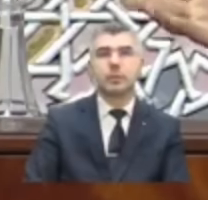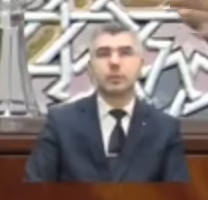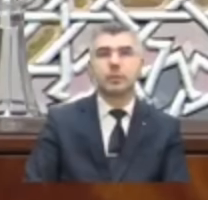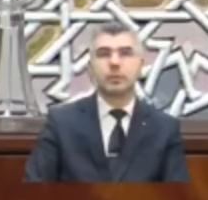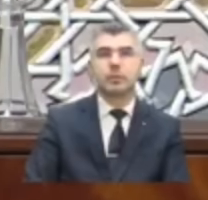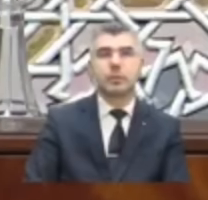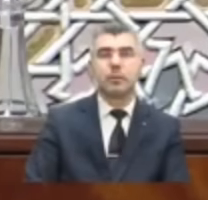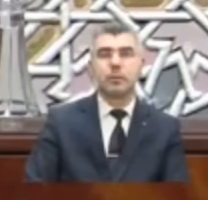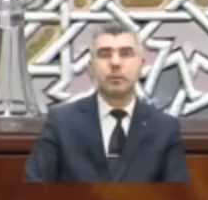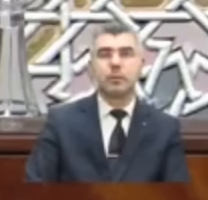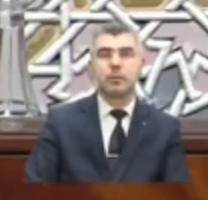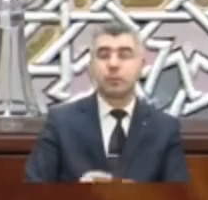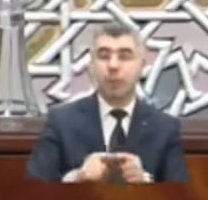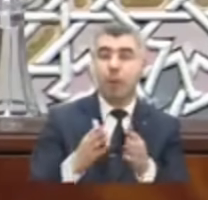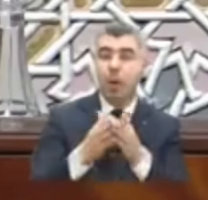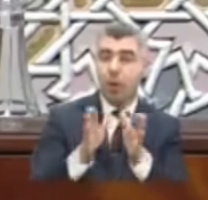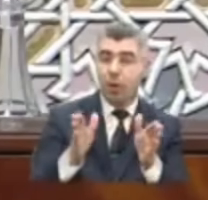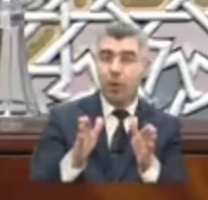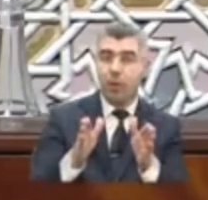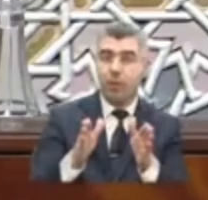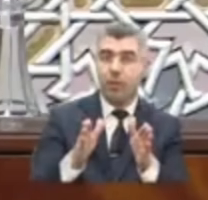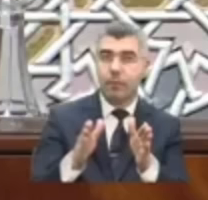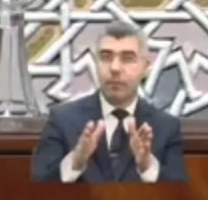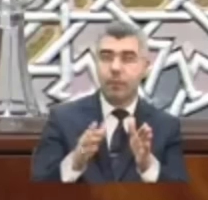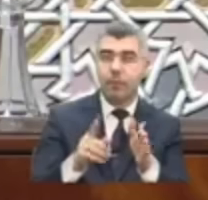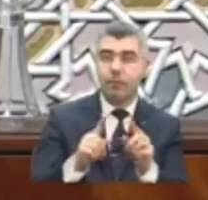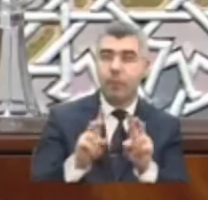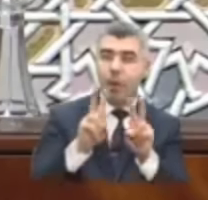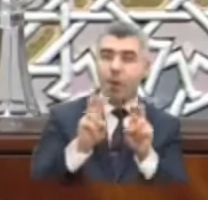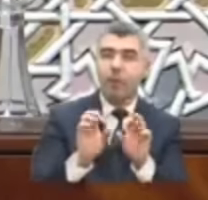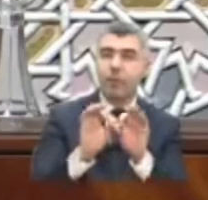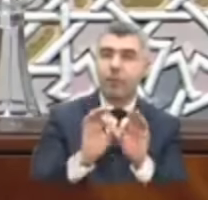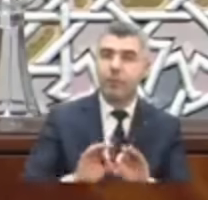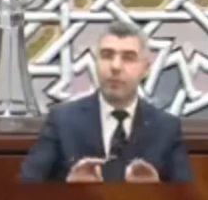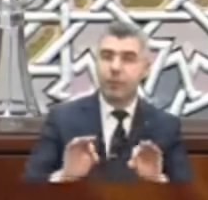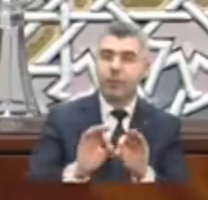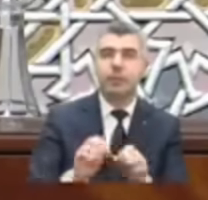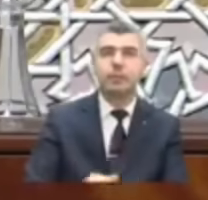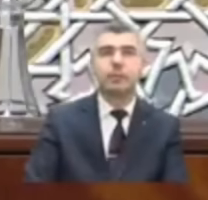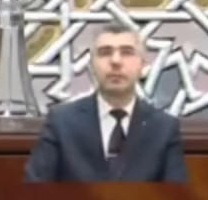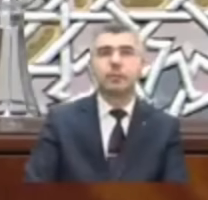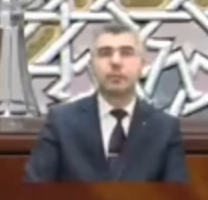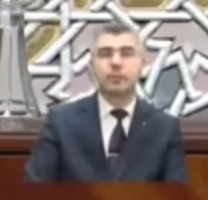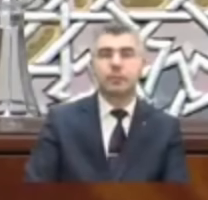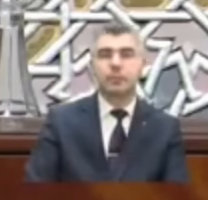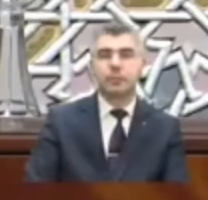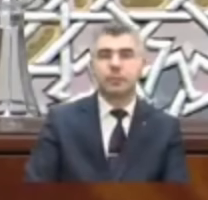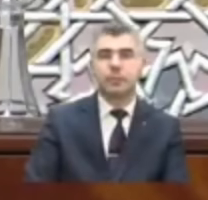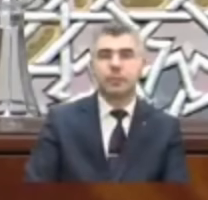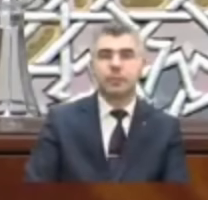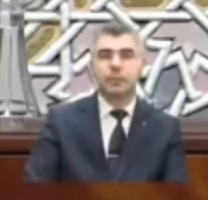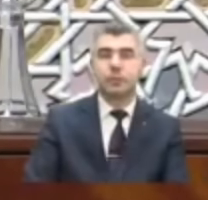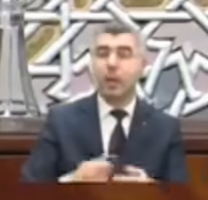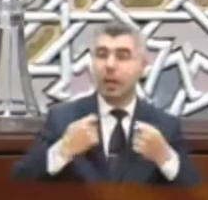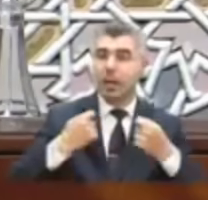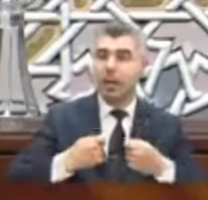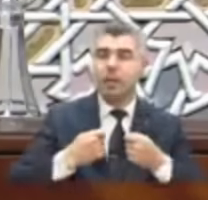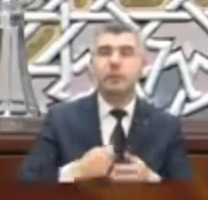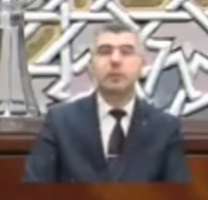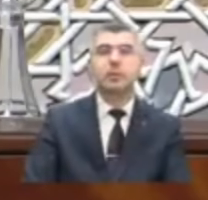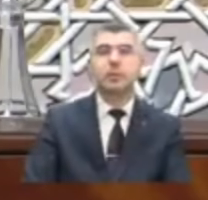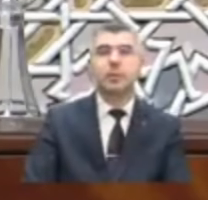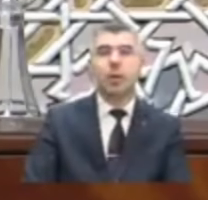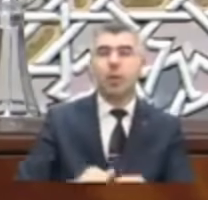واش نفتح المجال ال فتحنا المجال ماغديش نوقف استثناء نعطي تفضل سيد الرئيس المحترم